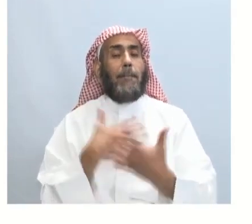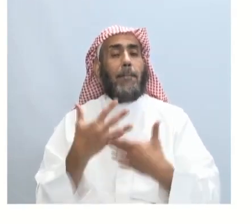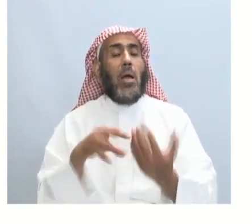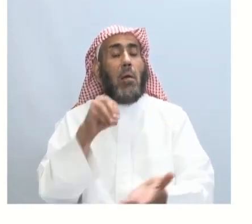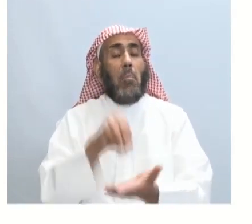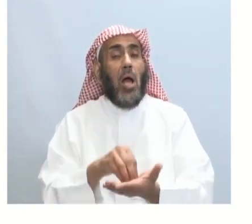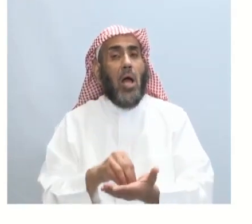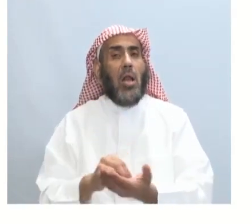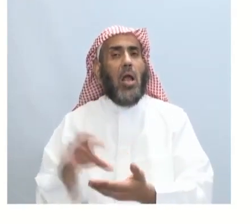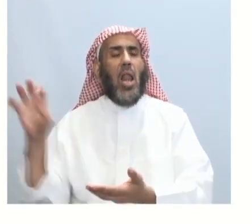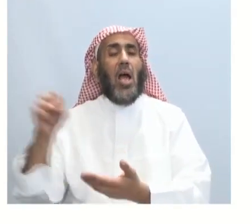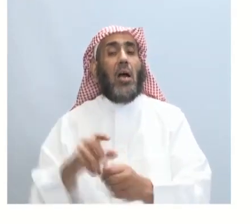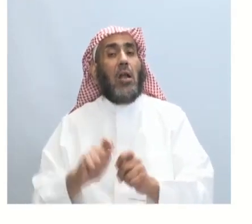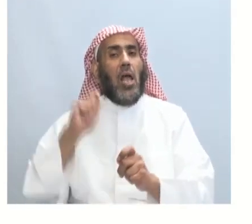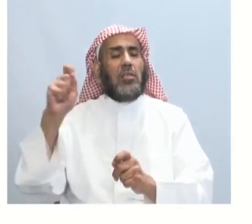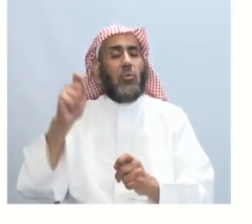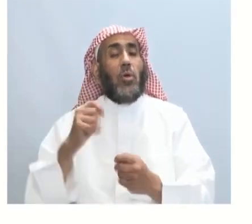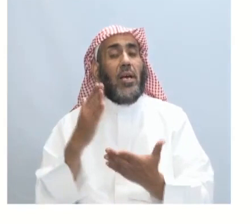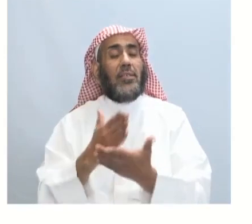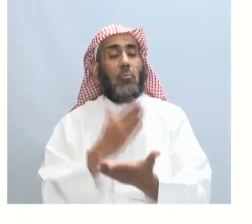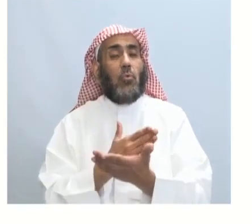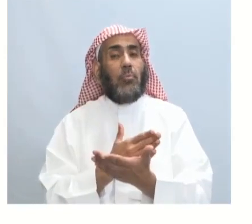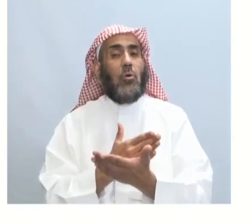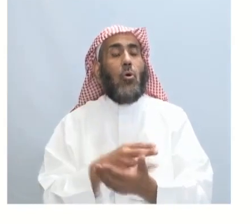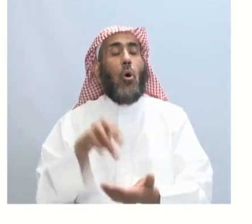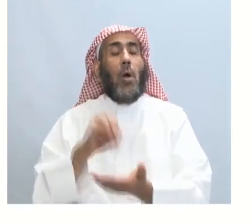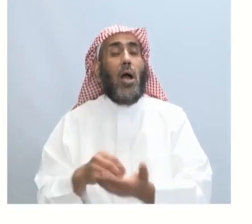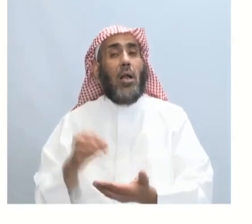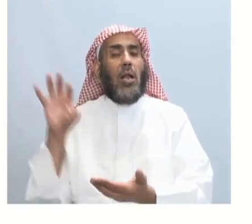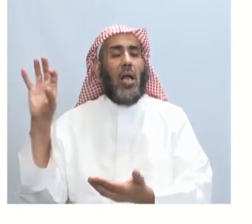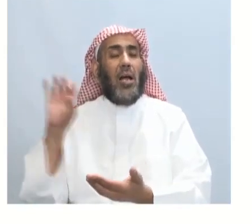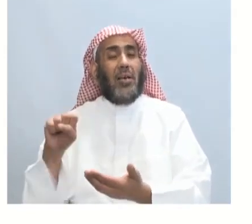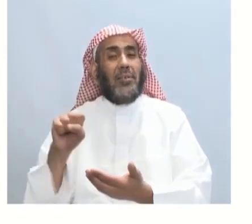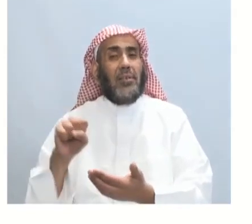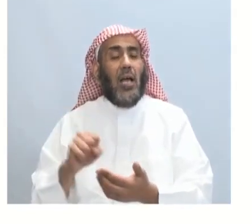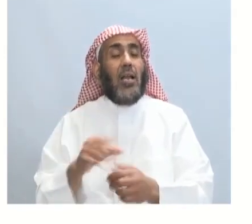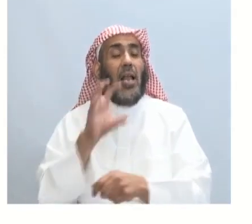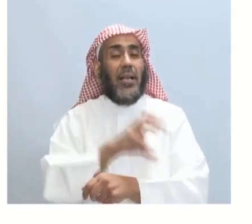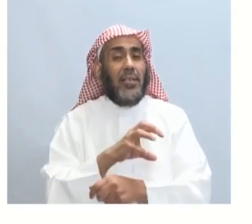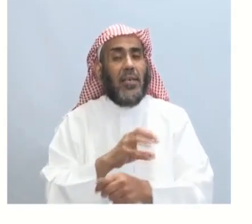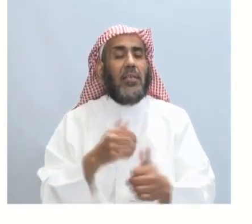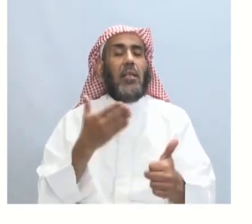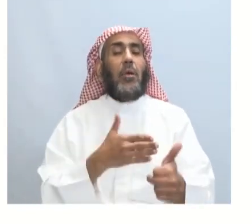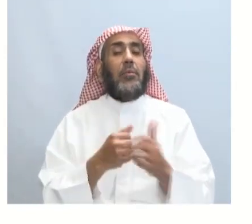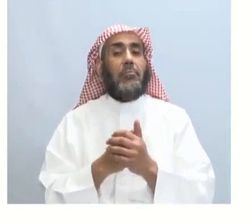محل الحق العيني الاصلي وهذه اقسامه محل الحق العيني الاصلي ومحل الحق العيني